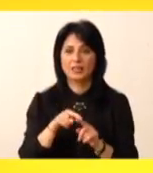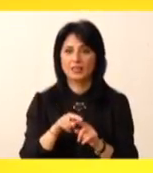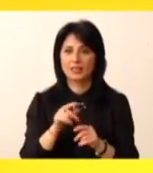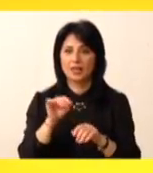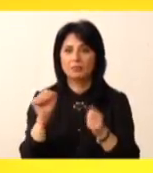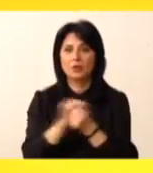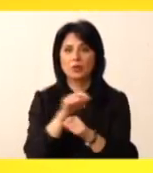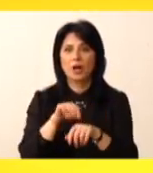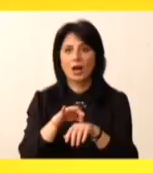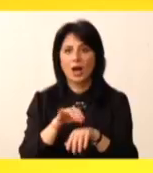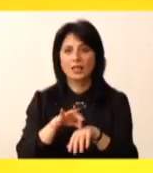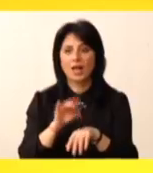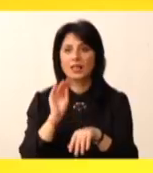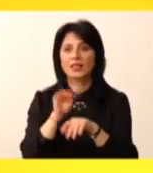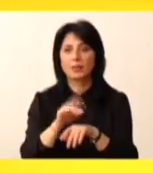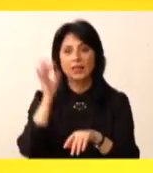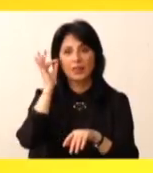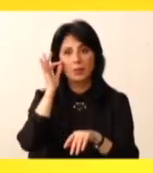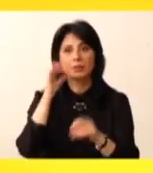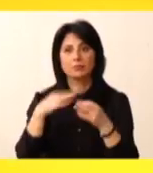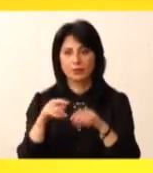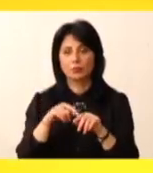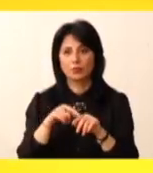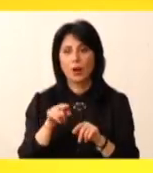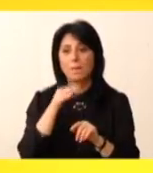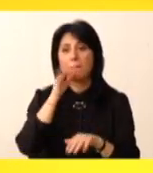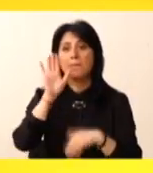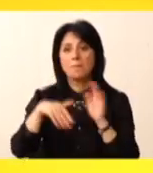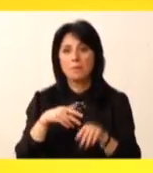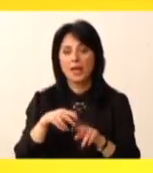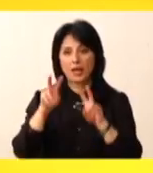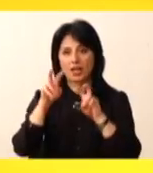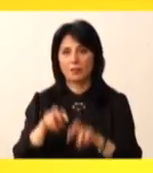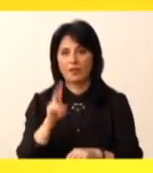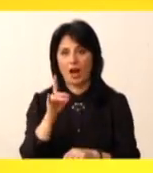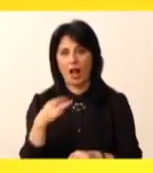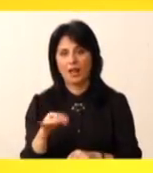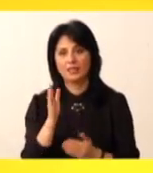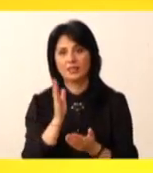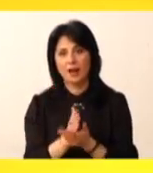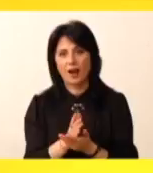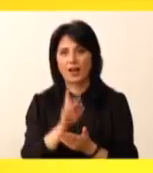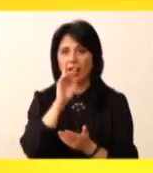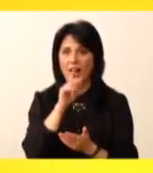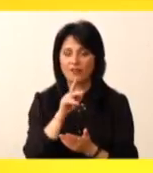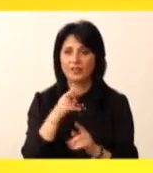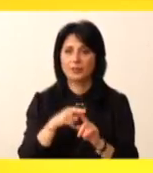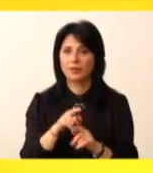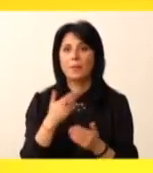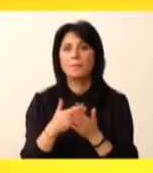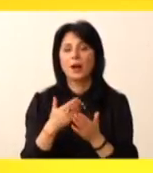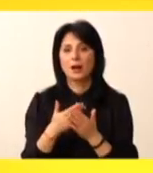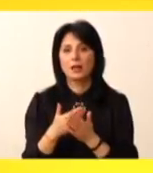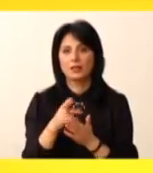აშენებს კანს, განსაკუთრებით კანის დანამატებს თმებს და ფრჩხილებს და მხოლოდ ამის შემდეგ შევამოწმოთ, არის თუ არა ხარვეზი მინერალებში.